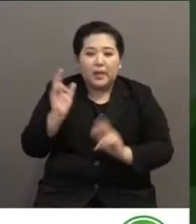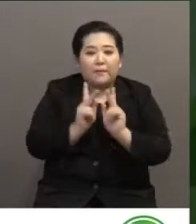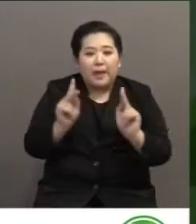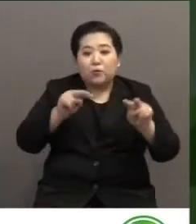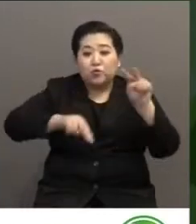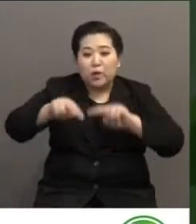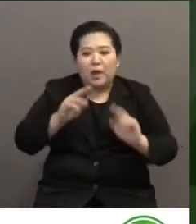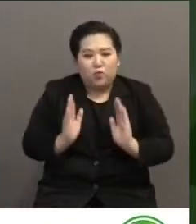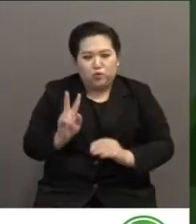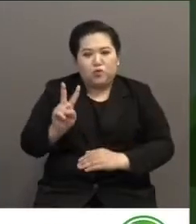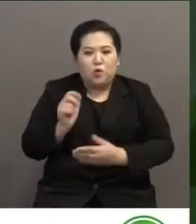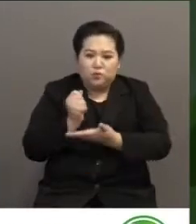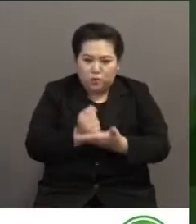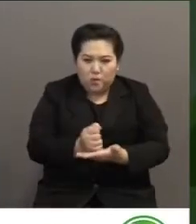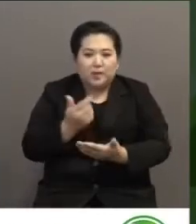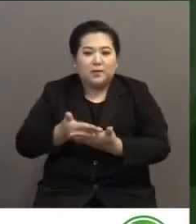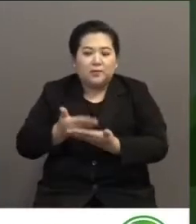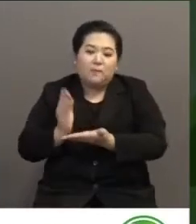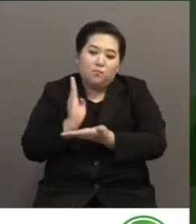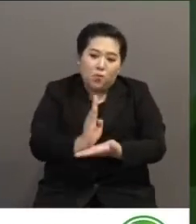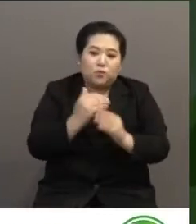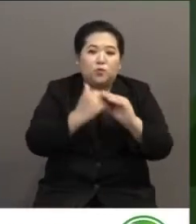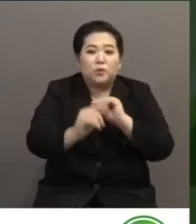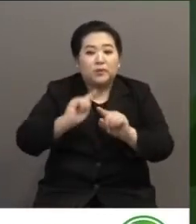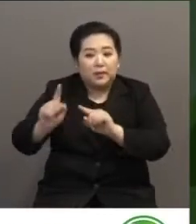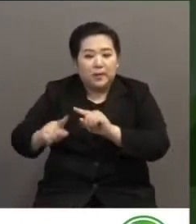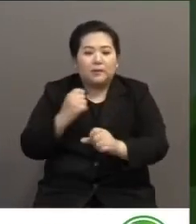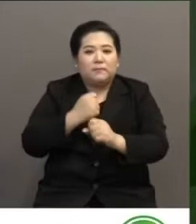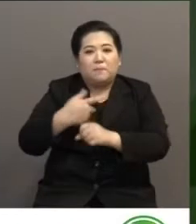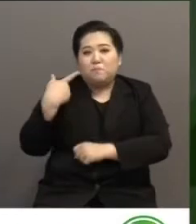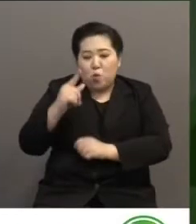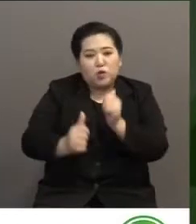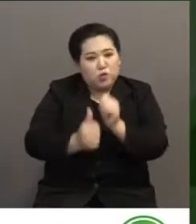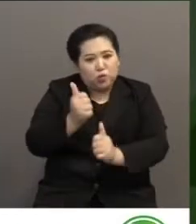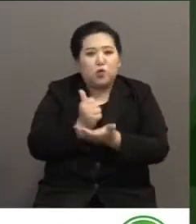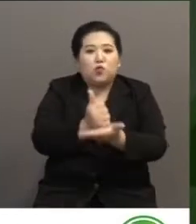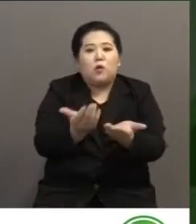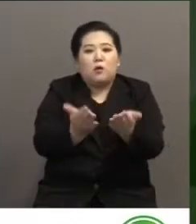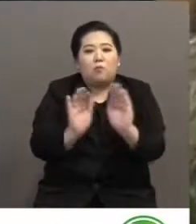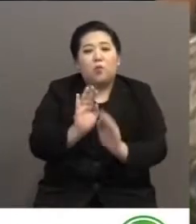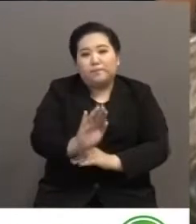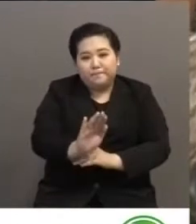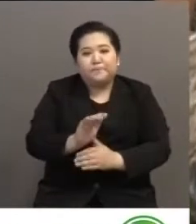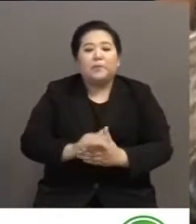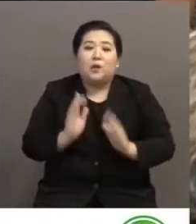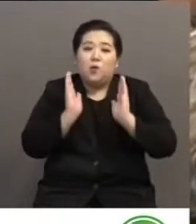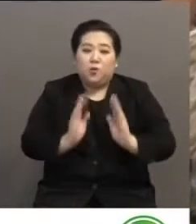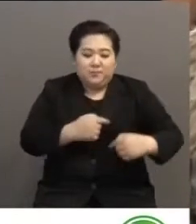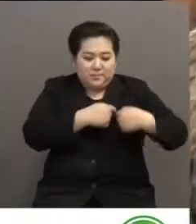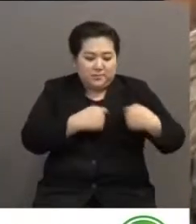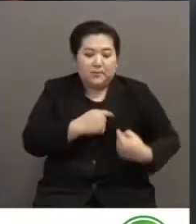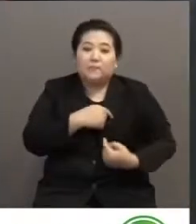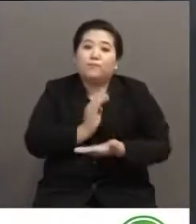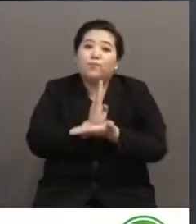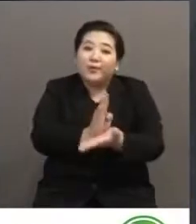ซึ่งเงินช่วยเหลือบัญชีนี้นะคะก็จะนำไปใช้ให้เกิดประโยชน์สูงสุดแก่ครอบครัวของนางสาวความประเสริฐตามที่ผู้ใจบุญบริจาคมา